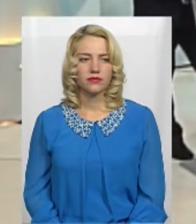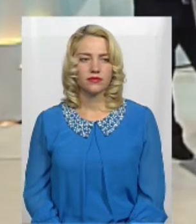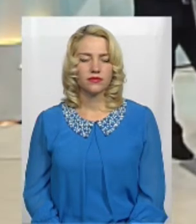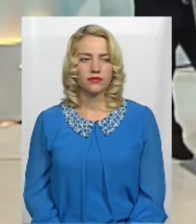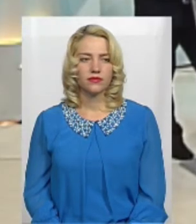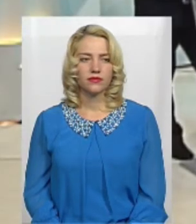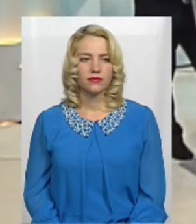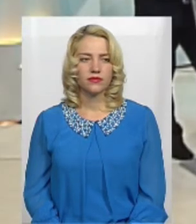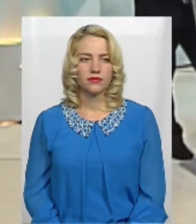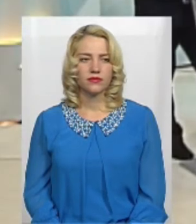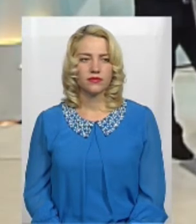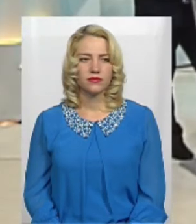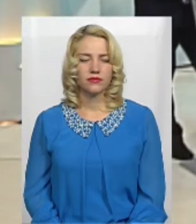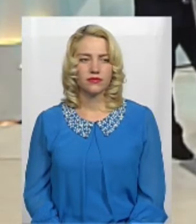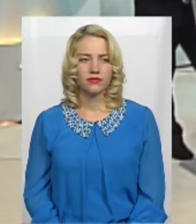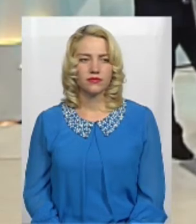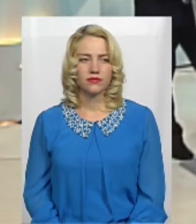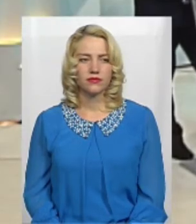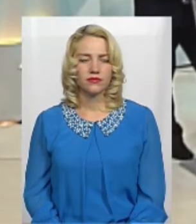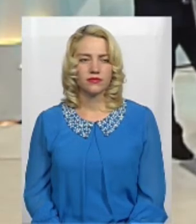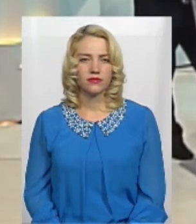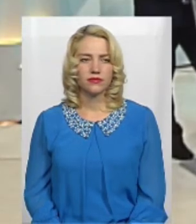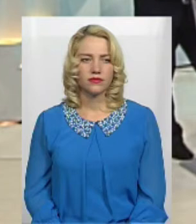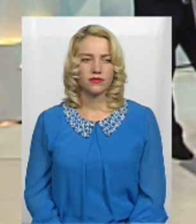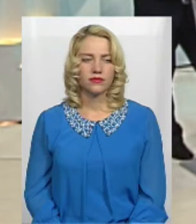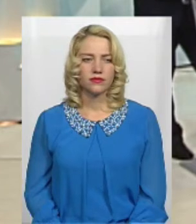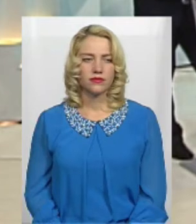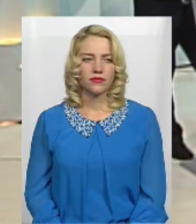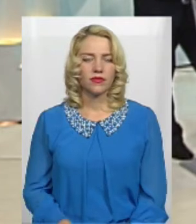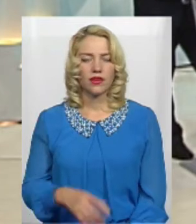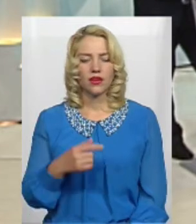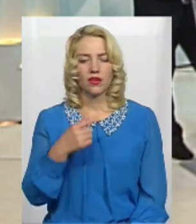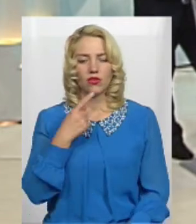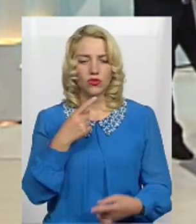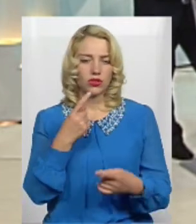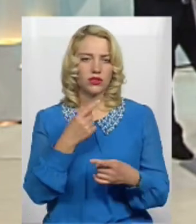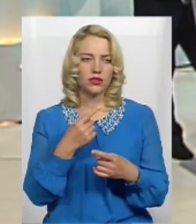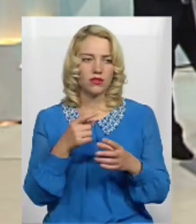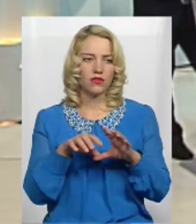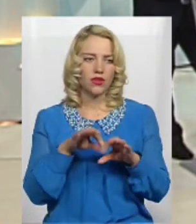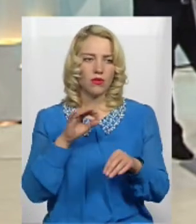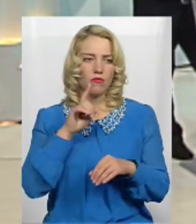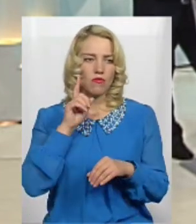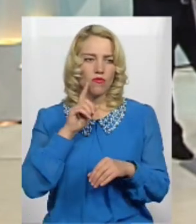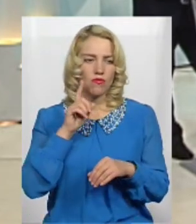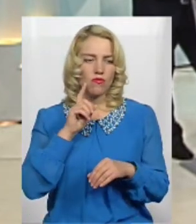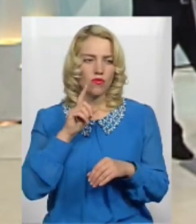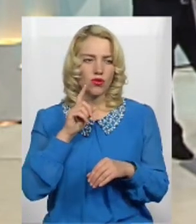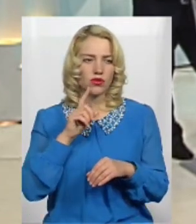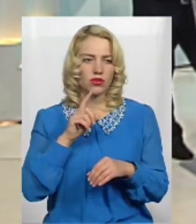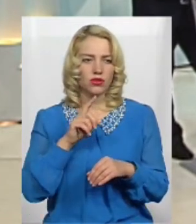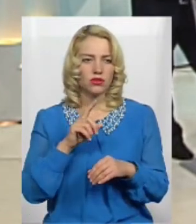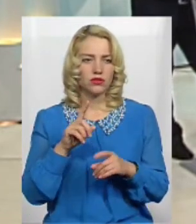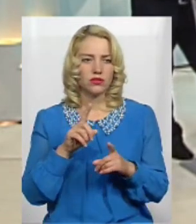Скільки в нас є? Півтори хвилини буде для відповіді, а ви з будь-якою визначите, яка вам ближче. Молодіжна політика, сільське